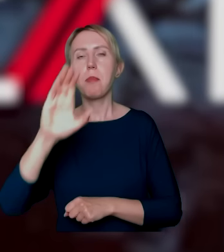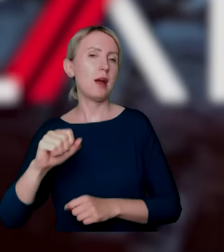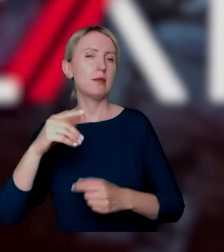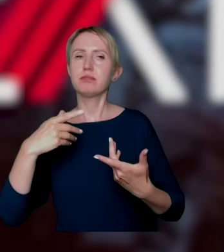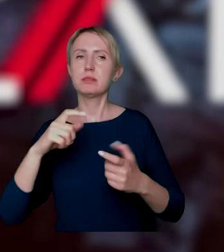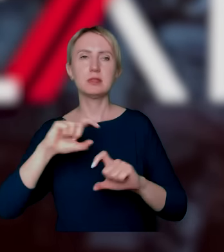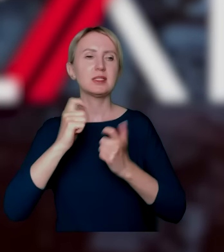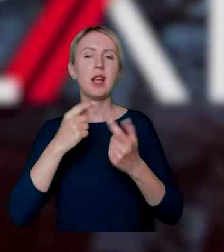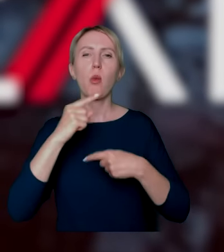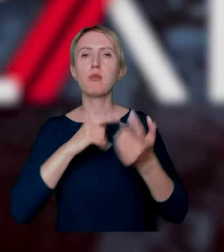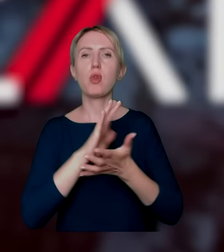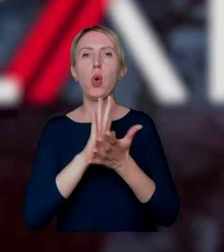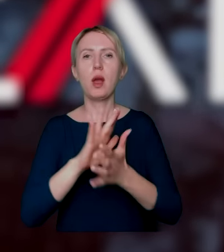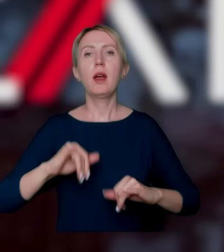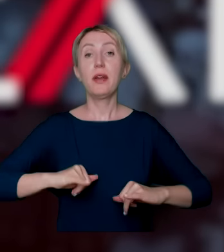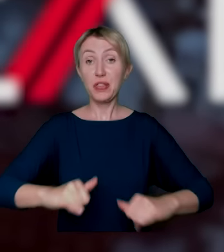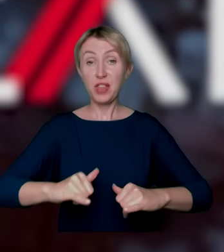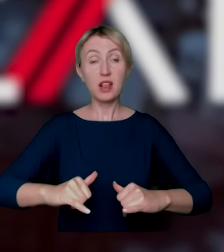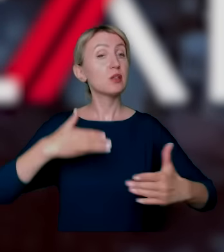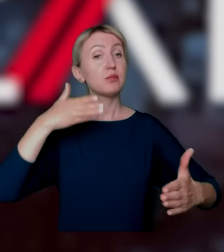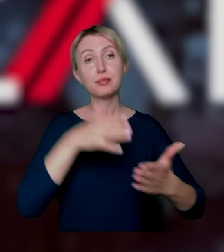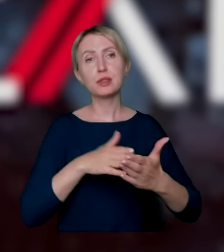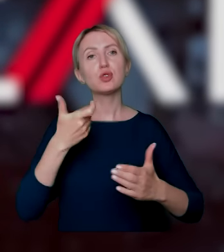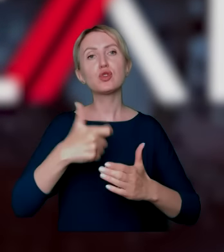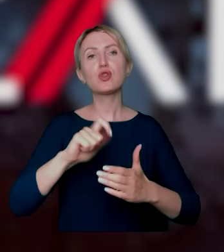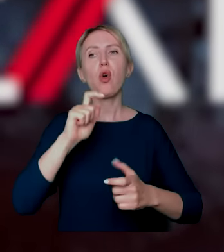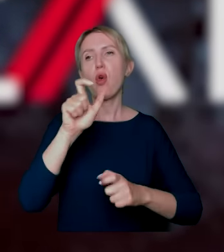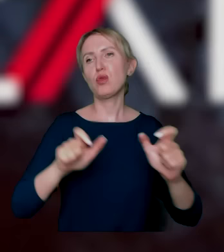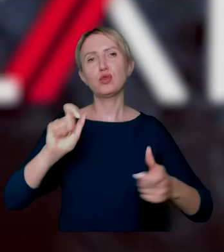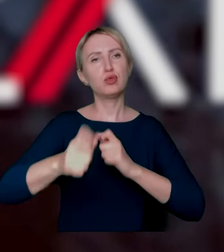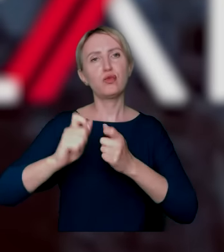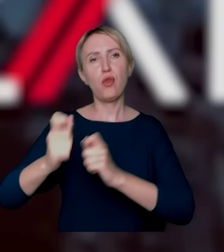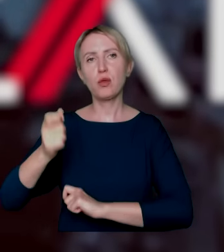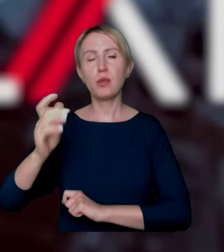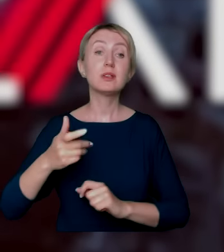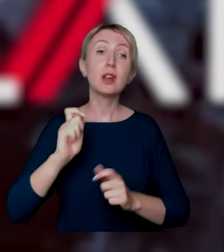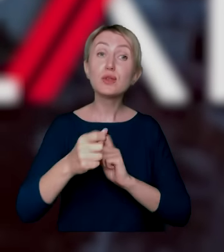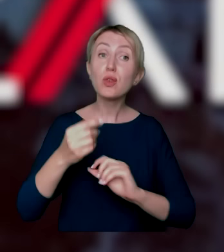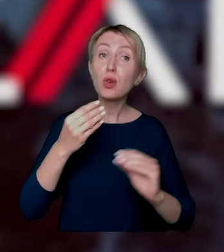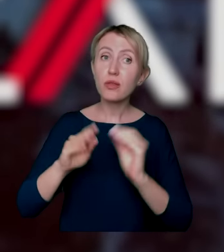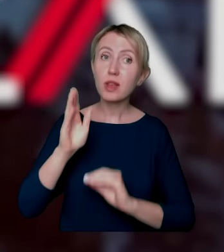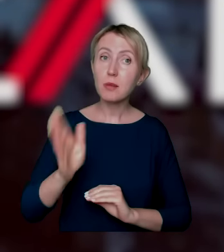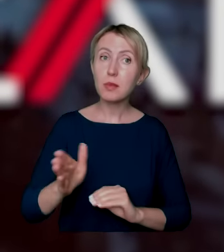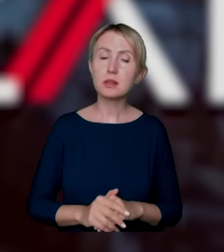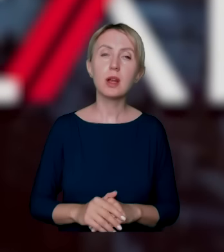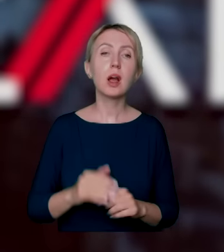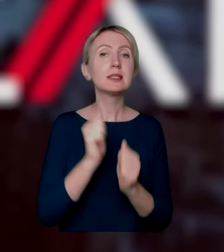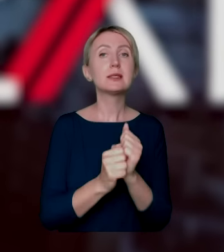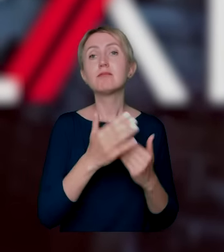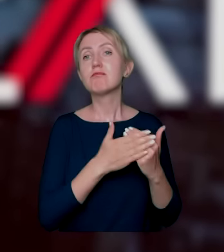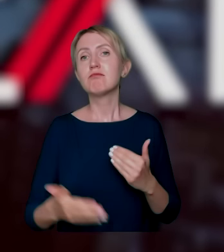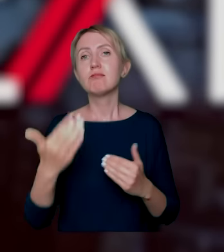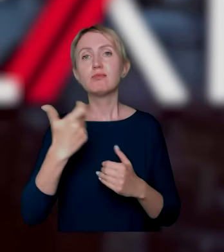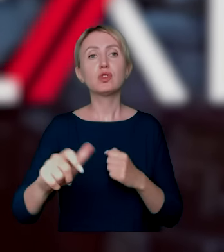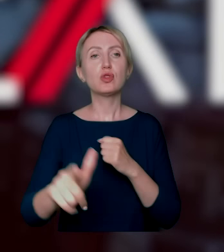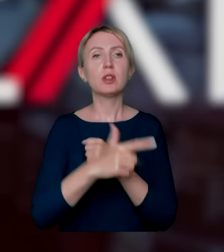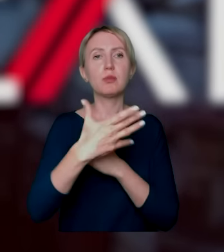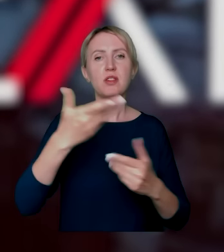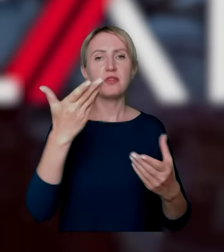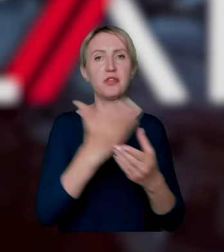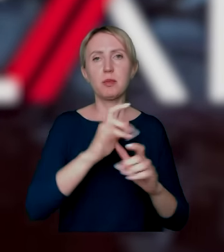w Gnieźnie. Na bruk trafi około 100 osób. Zwolnień grupowych szykuje się zresztą więcej. Od stycznia 175 firm w całym